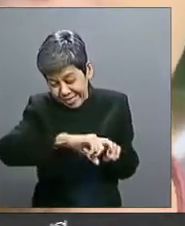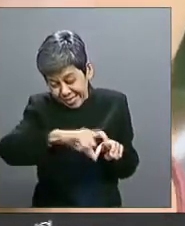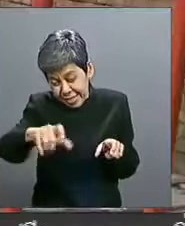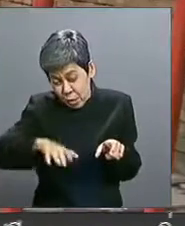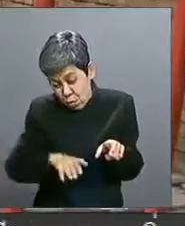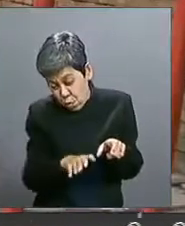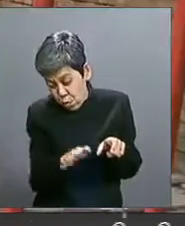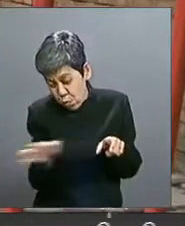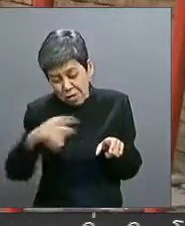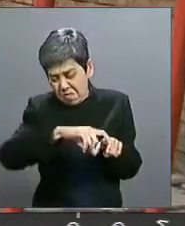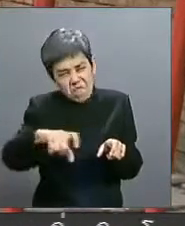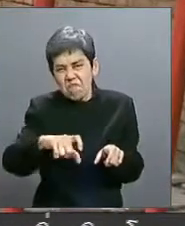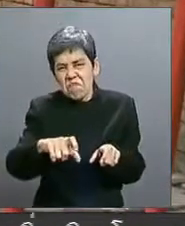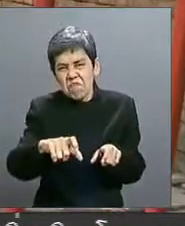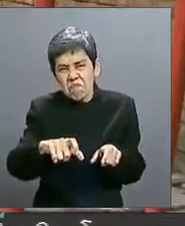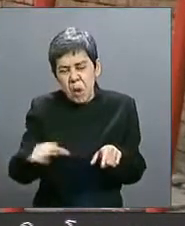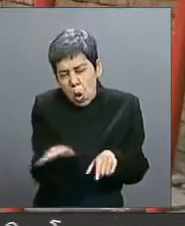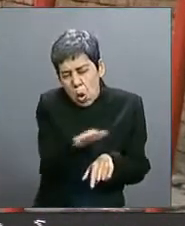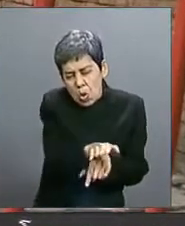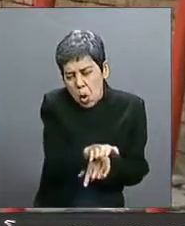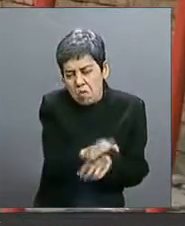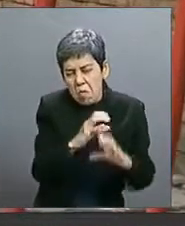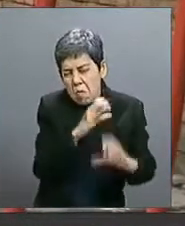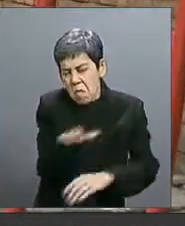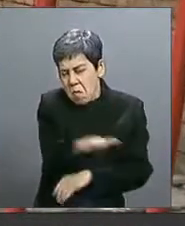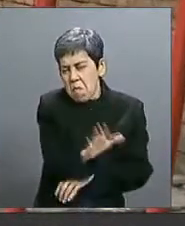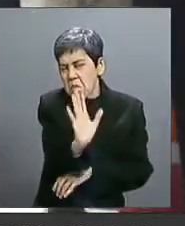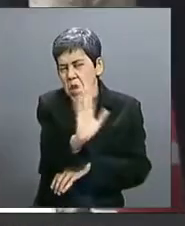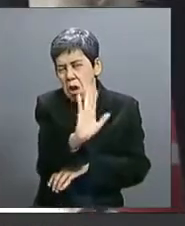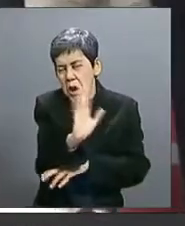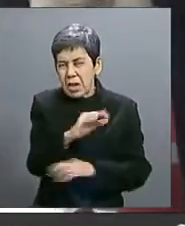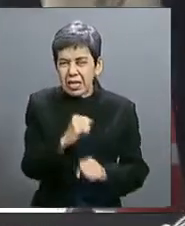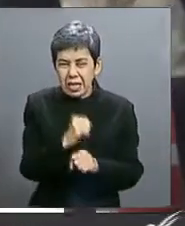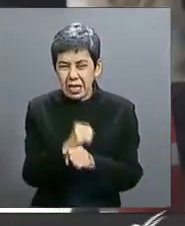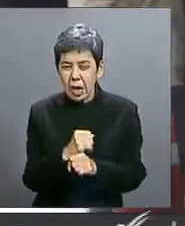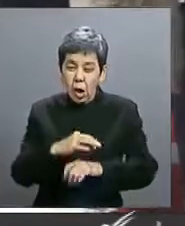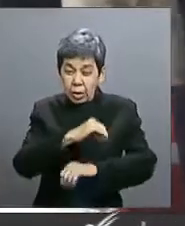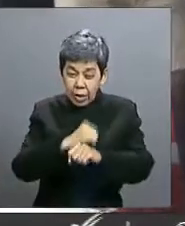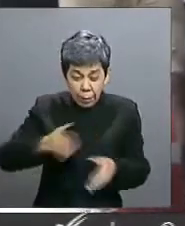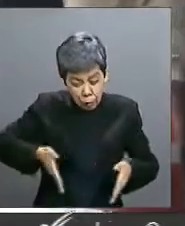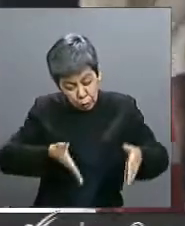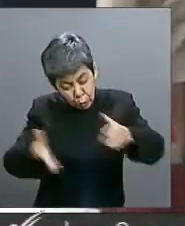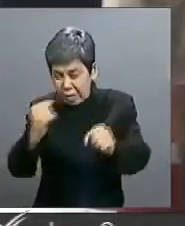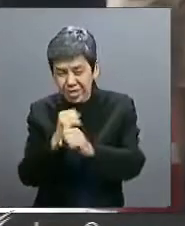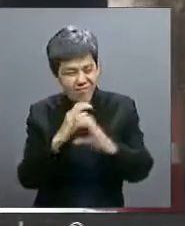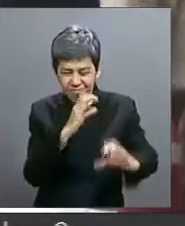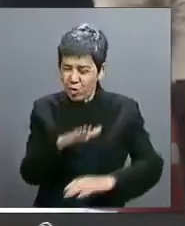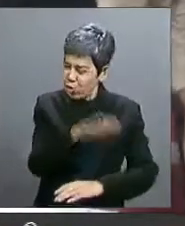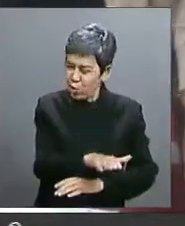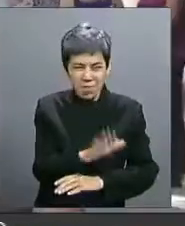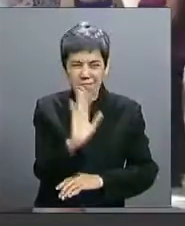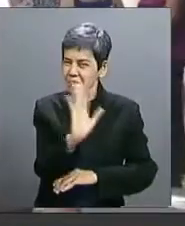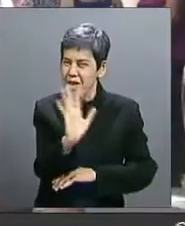พไม่เหมาะสมที่จะเป็นที่จอดรถบัสขนาดใหญ่เพราะการออกแบบถนนไม่ได้รองรับให้เป็นจุดจอดร